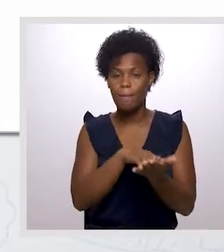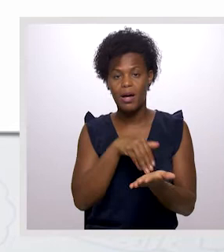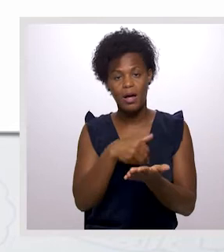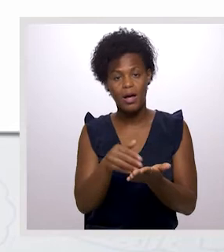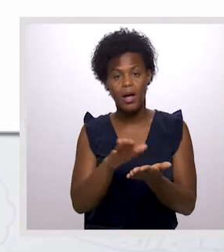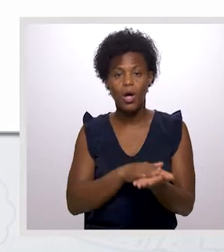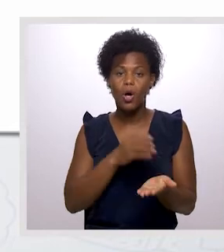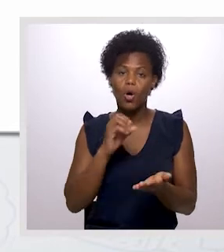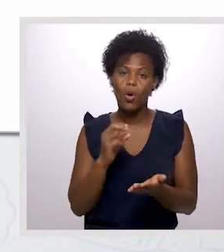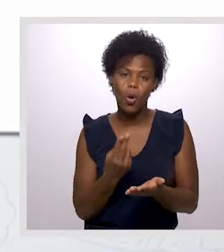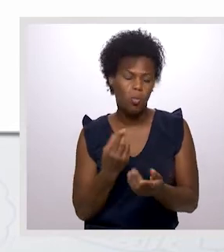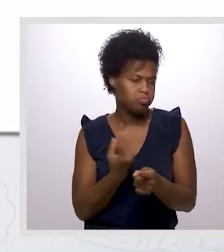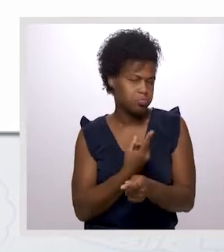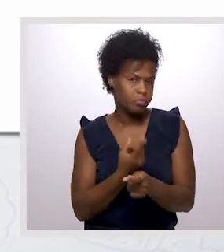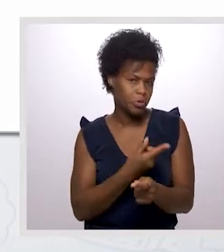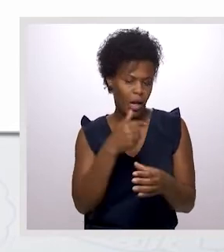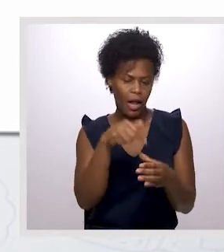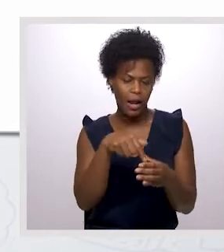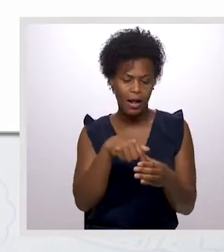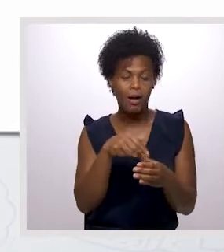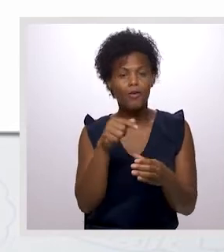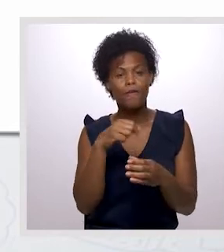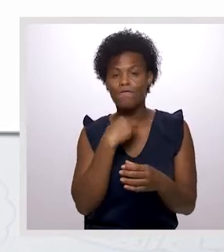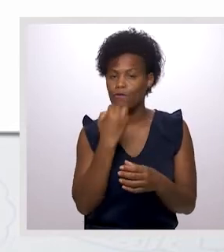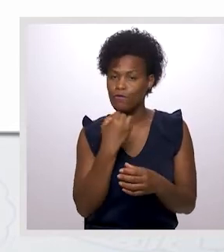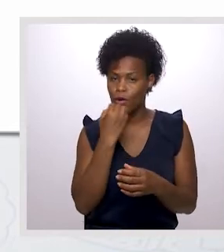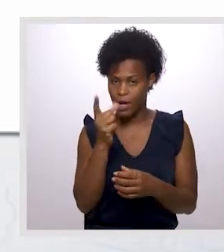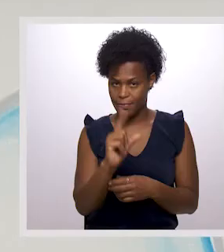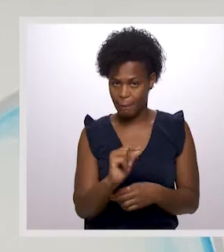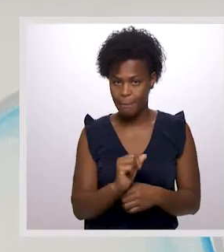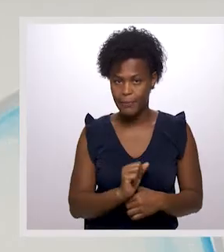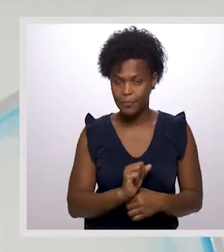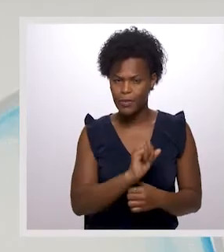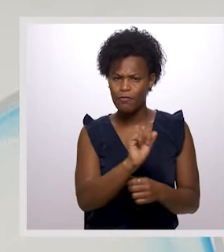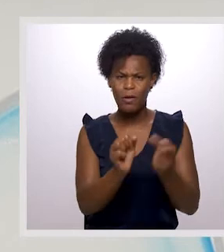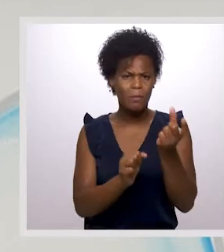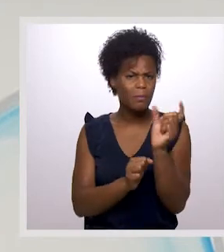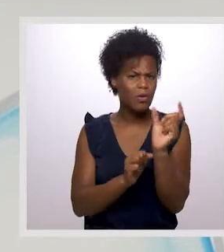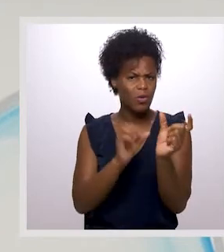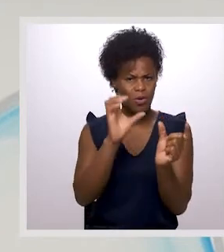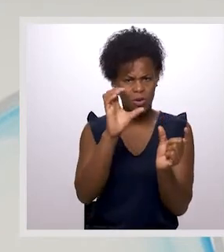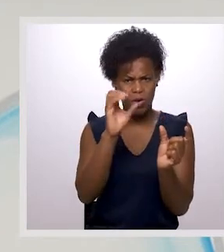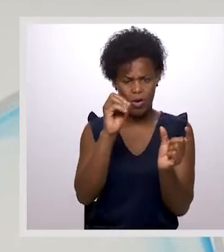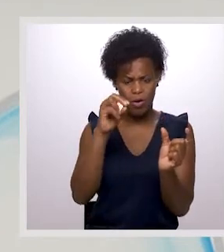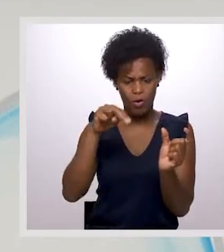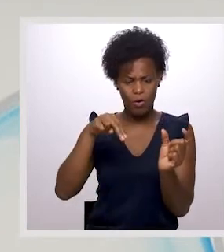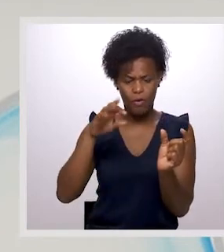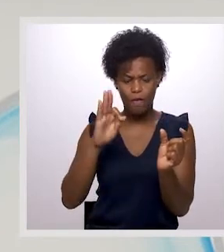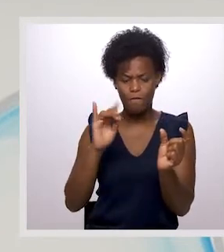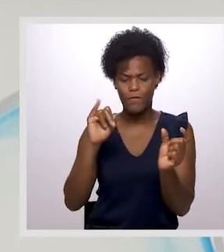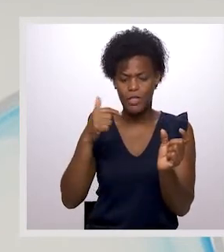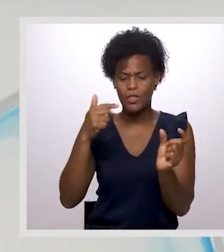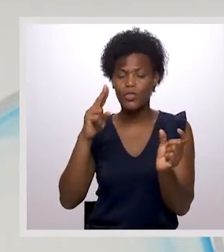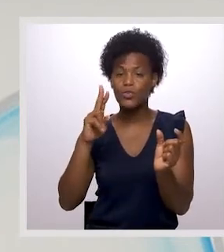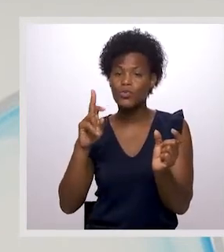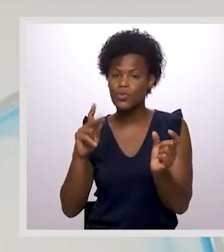la confiture et des fruits. » Vous comprenez le mot « la confiture » ? La